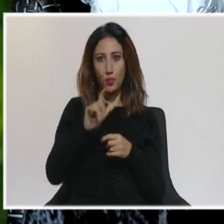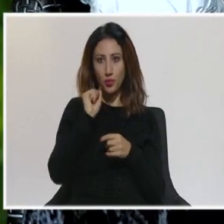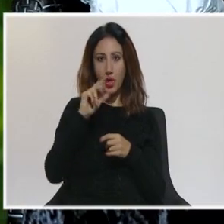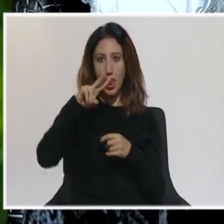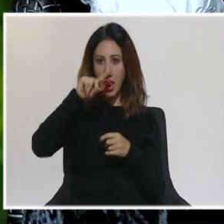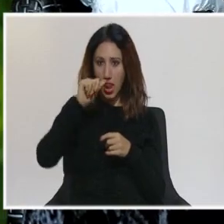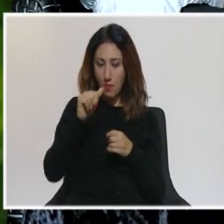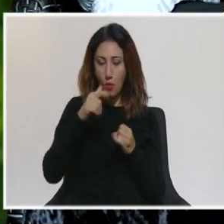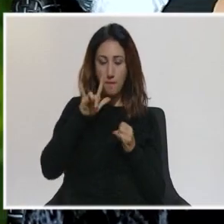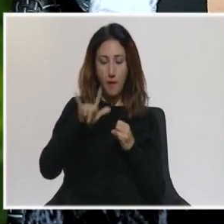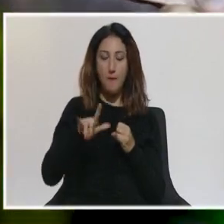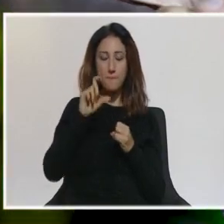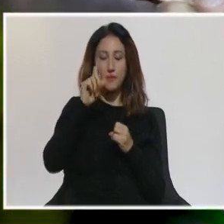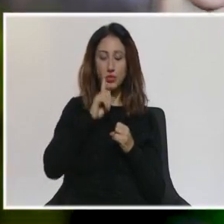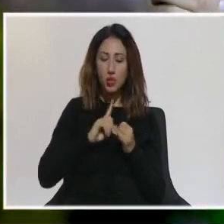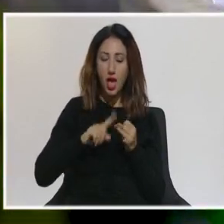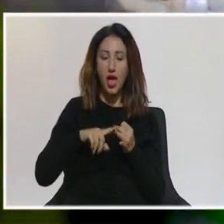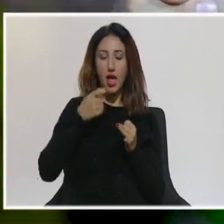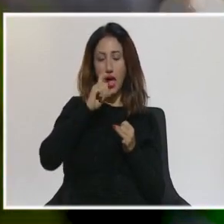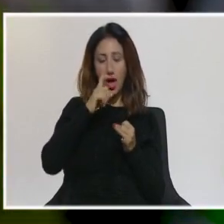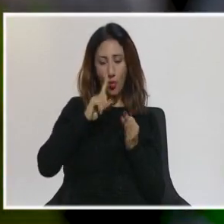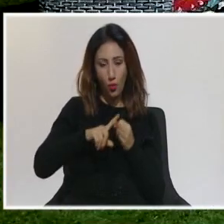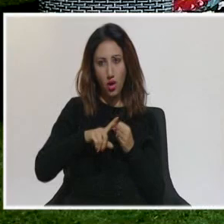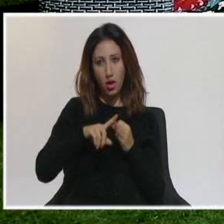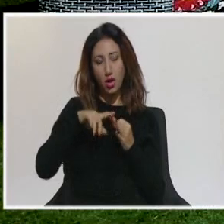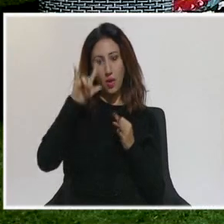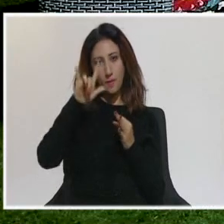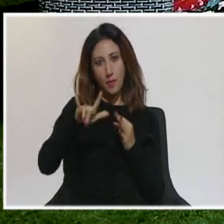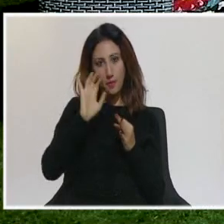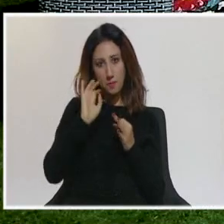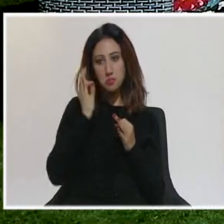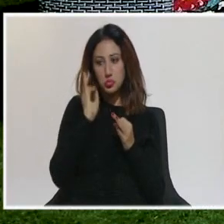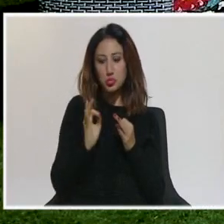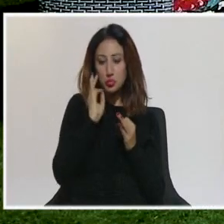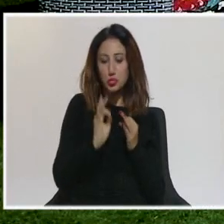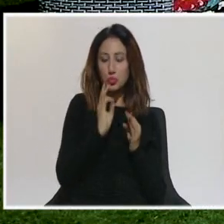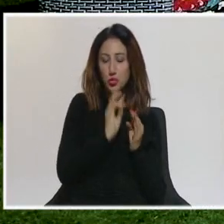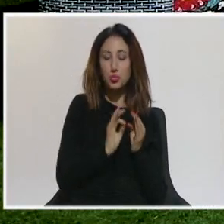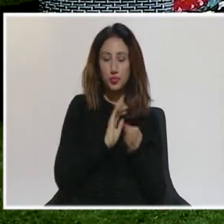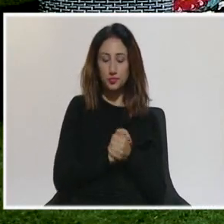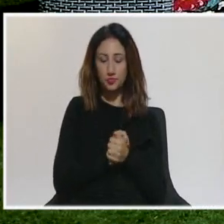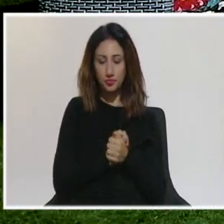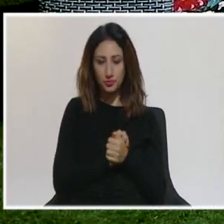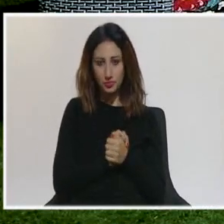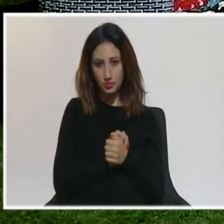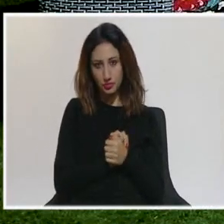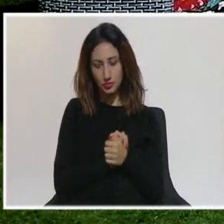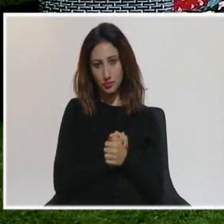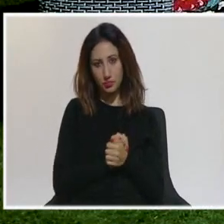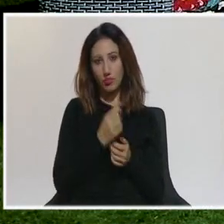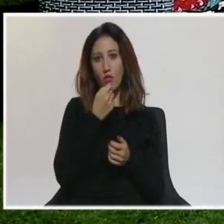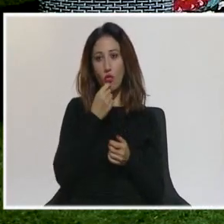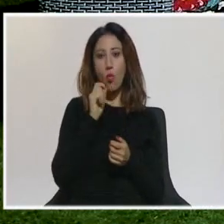الليمون. ثانيه. لا الليمون. الليمون مظبوط. الليمون كل حاجه تكون مظبوطه. كل حاجه تكون مظبوطه. انا بحب كده برضه. طيب ايه هي نقطه